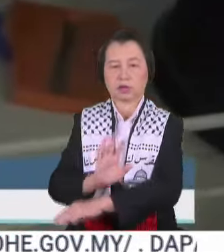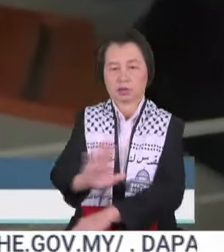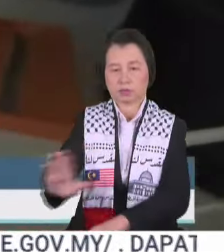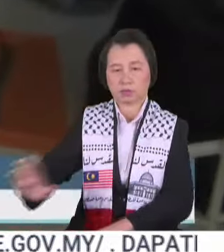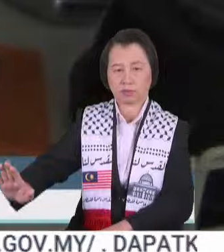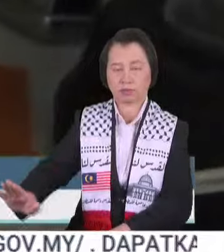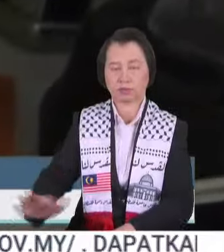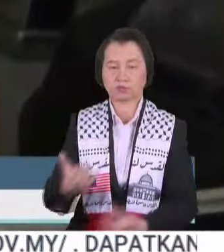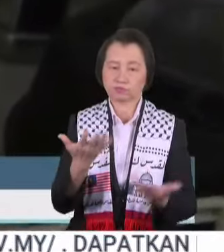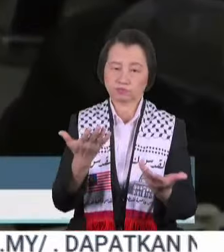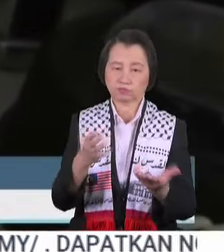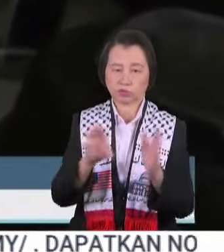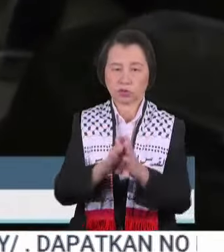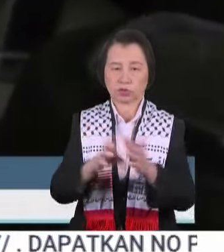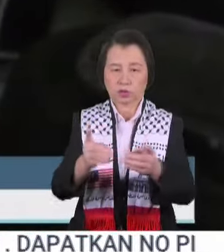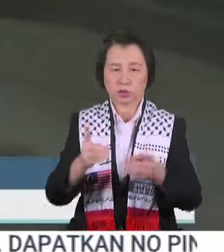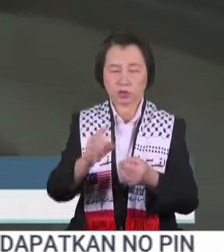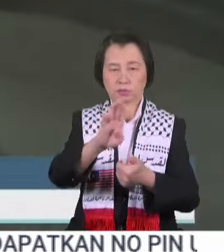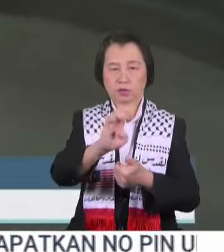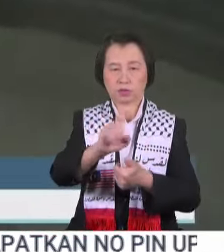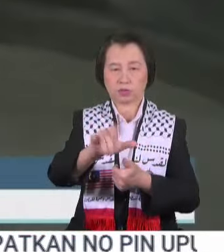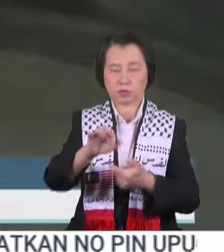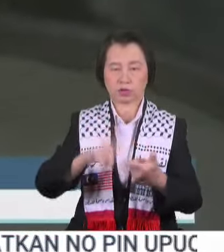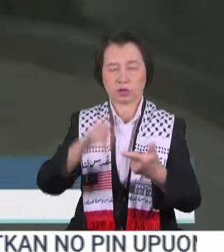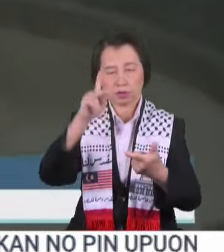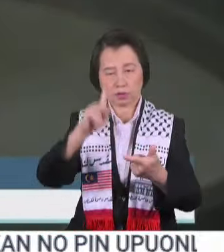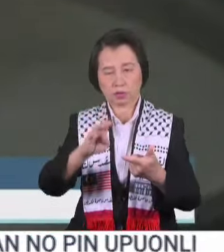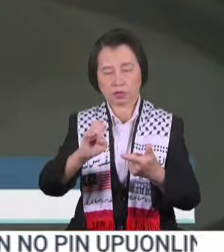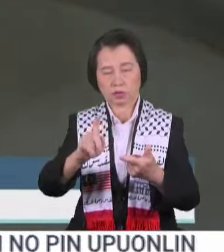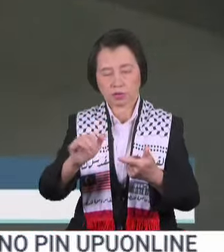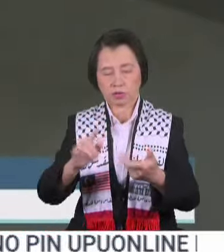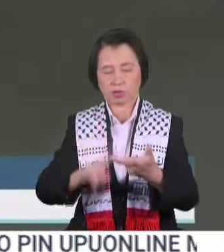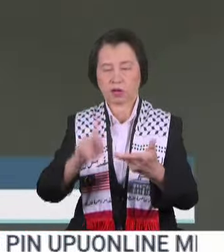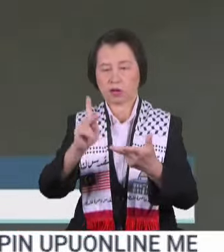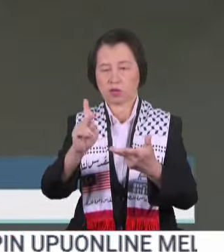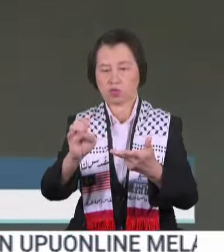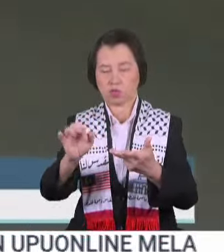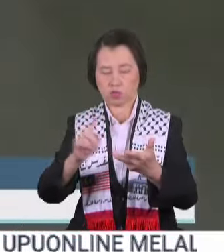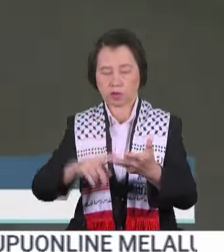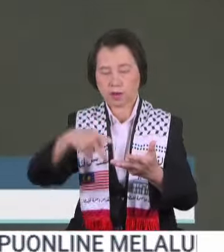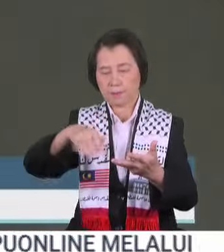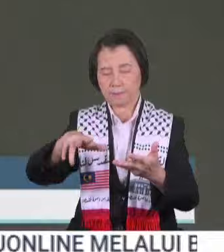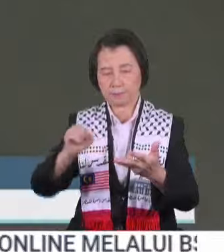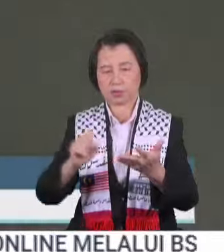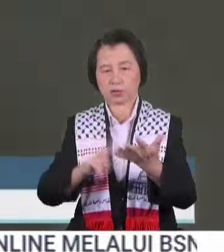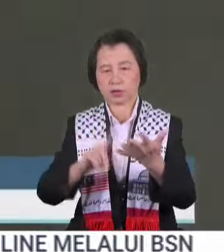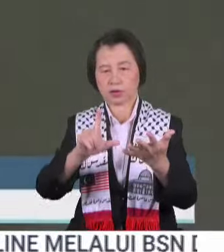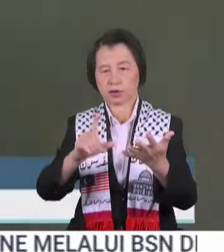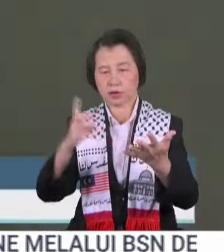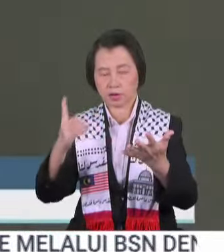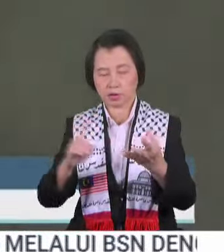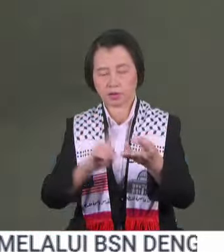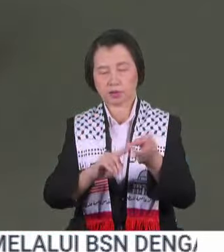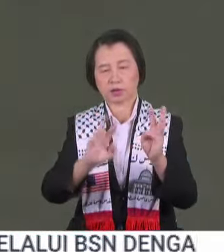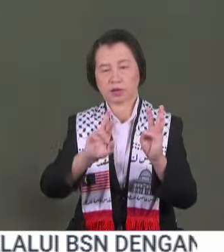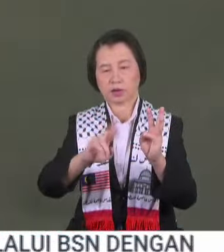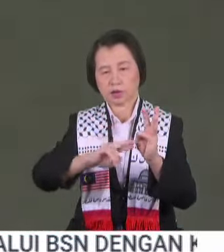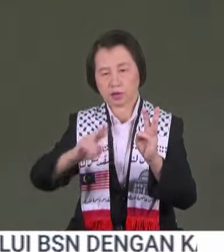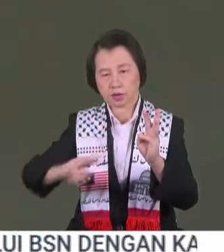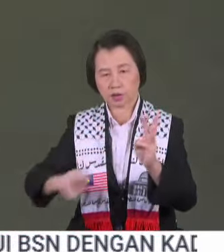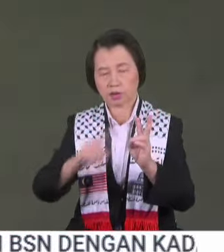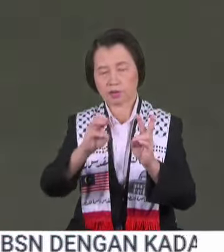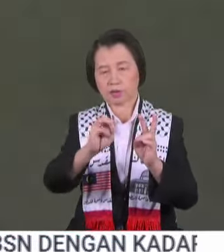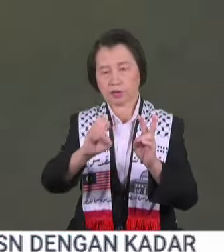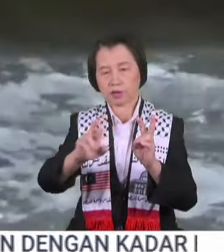perniagaan. Antaranya di daerah Beluran, Kota Belud, Kudat, Pitas, Lah Datu, Ranau,